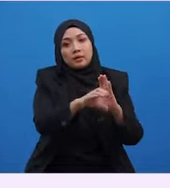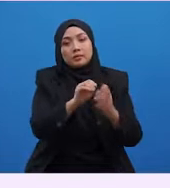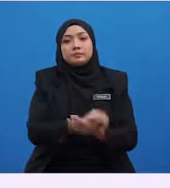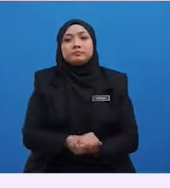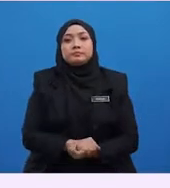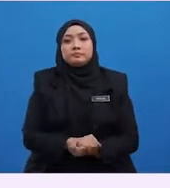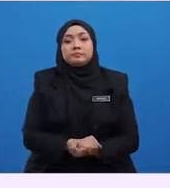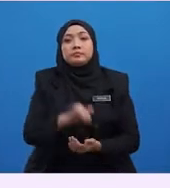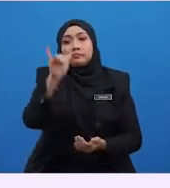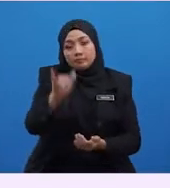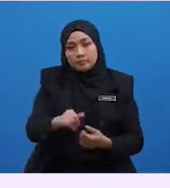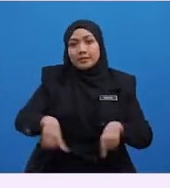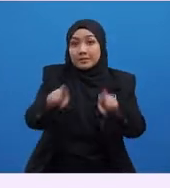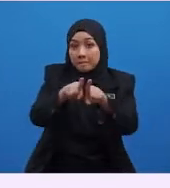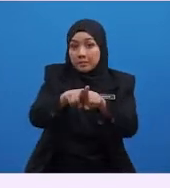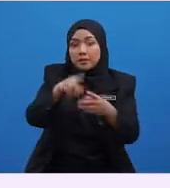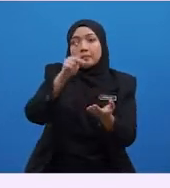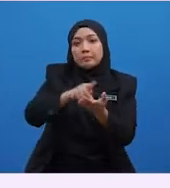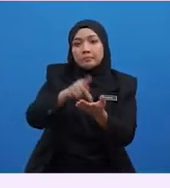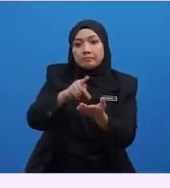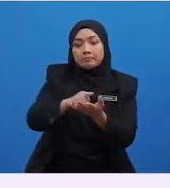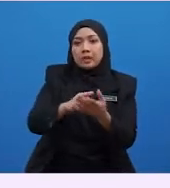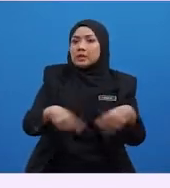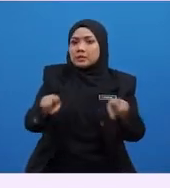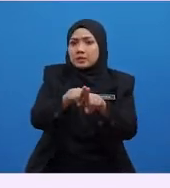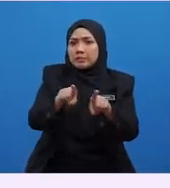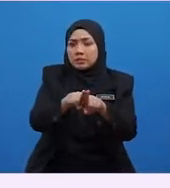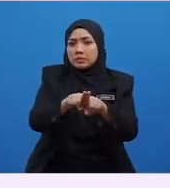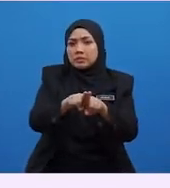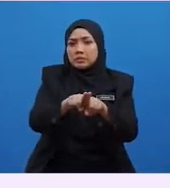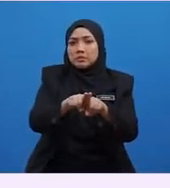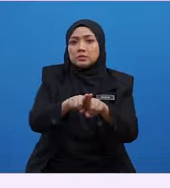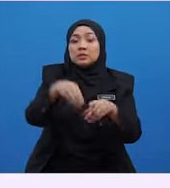Ya, sama. Bilangan rekod pada jadual sama dengan rekod